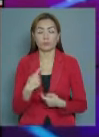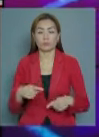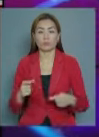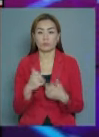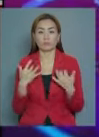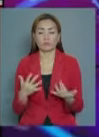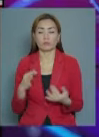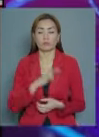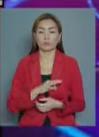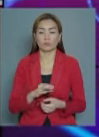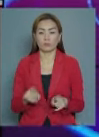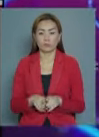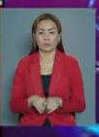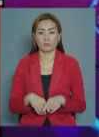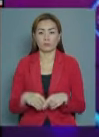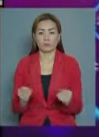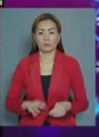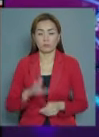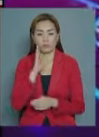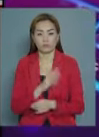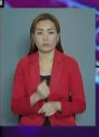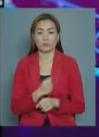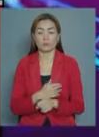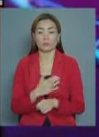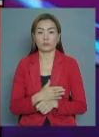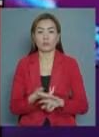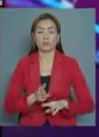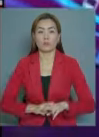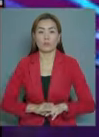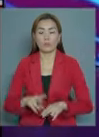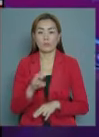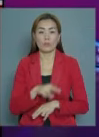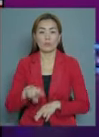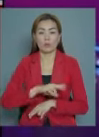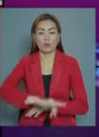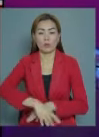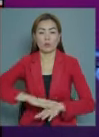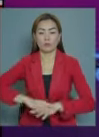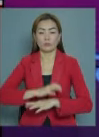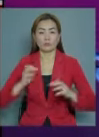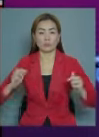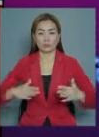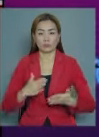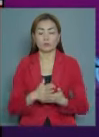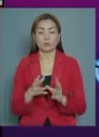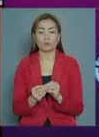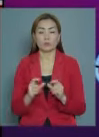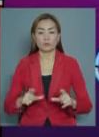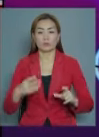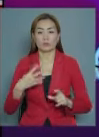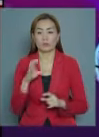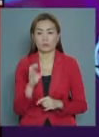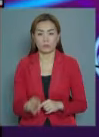басқалар қажетінде пайдалану үшін ыдыс аяқтарына су толтырып әлек. Сондықтан мұздың үстіне халық көптеп жиналды. Ал оның қалыңдығы